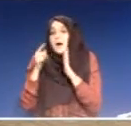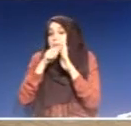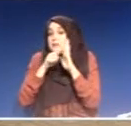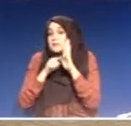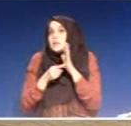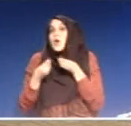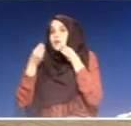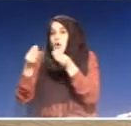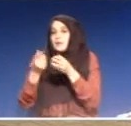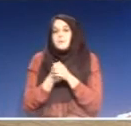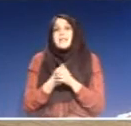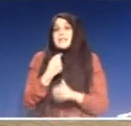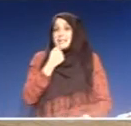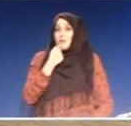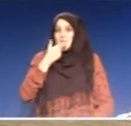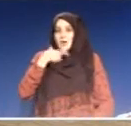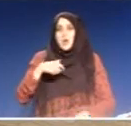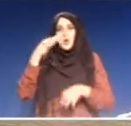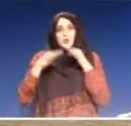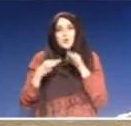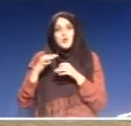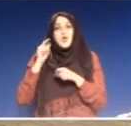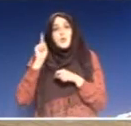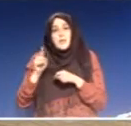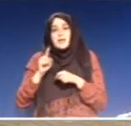القاضي هو الذي في